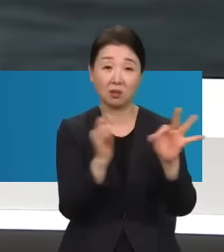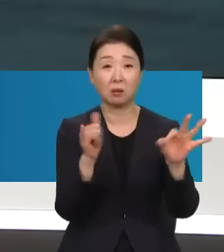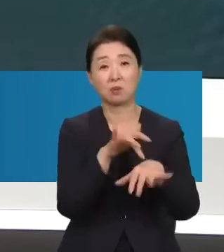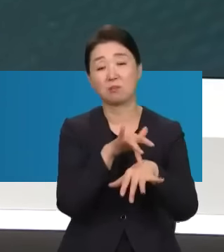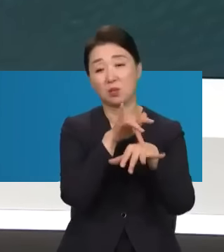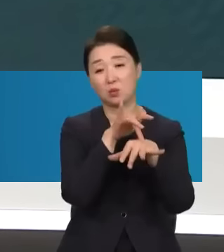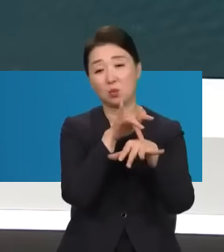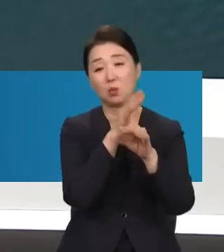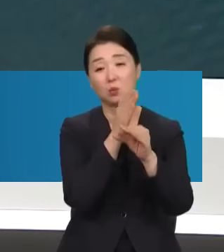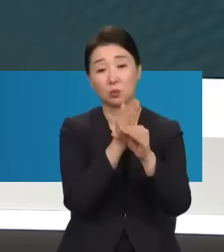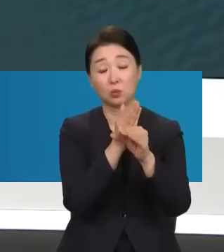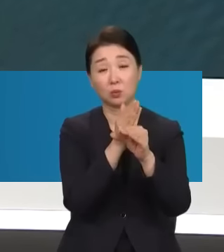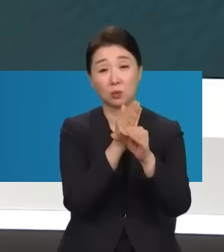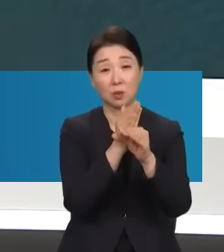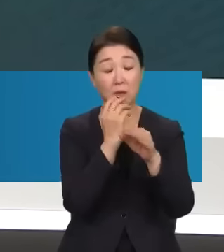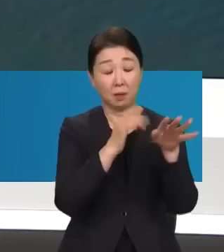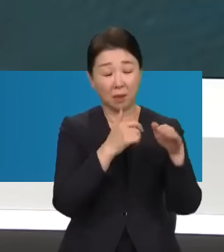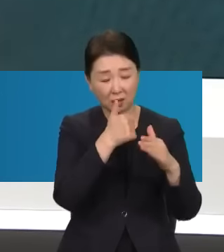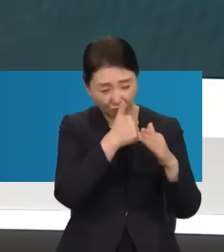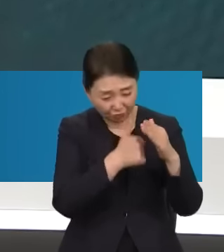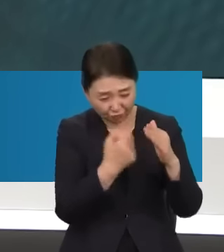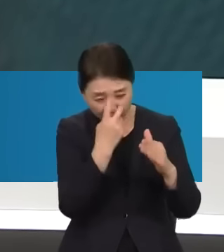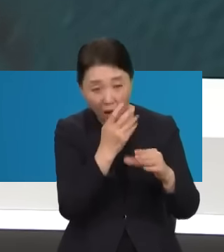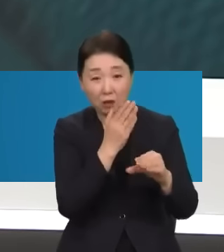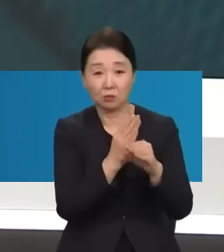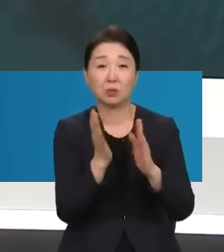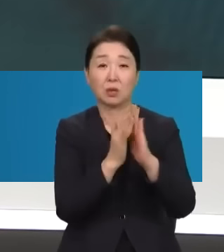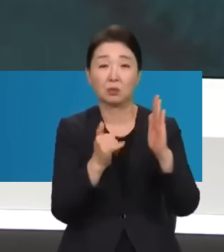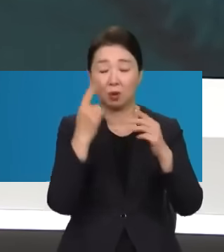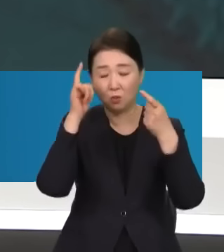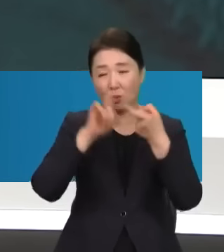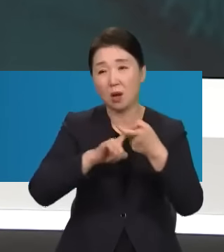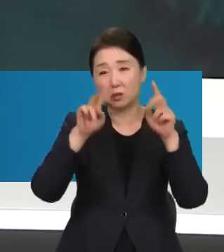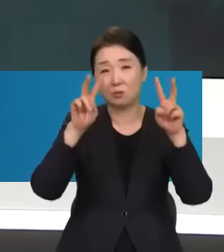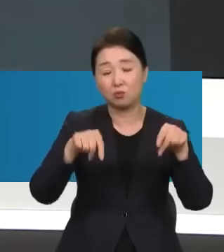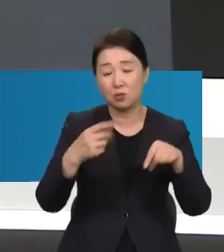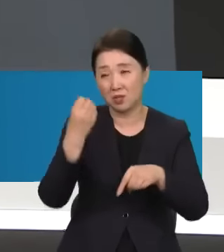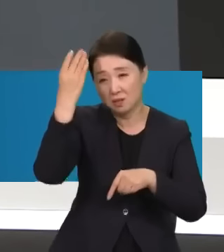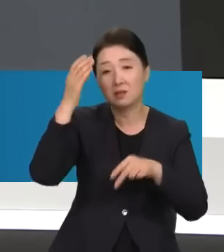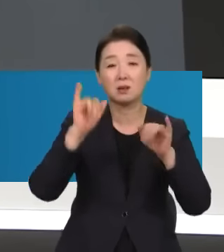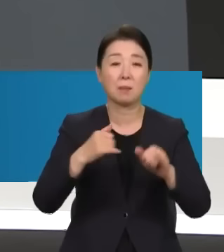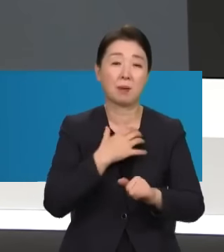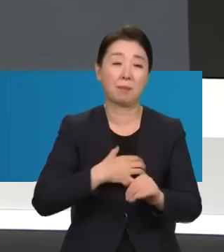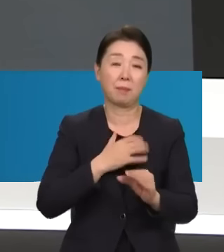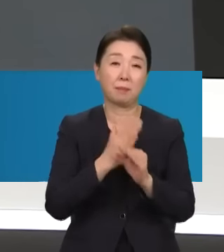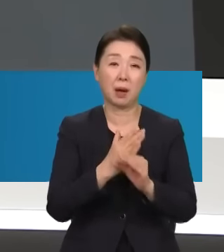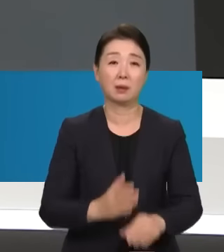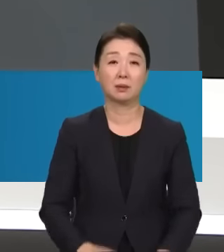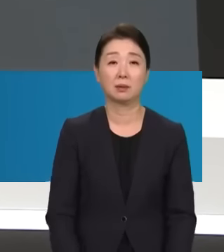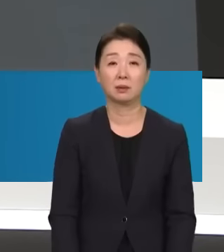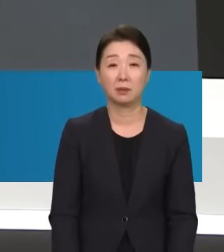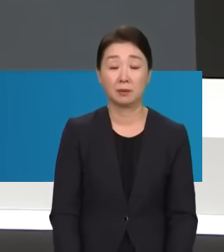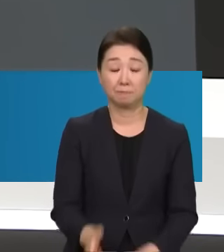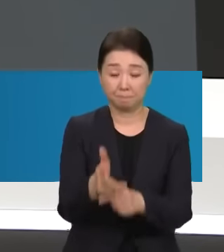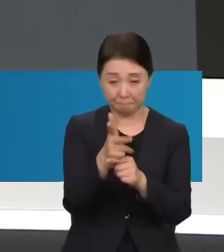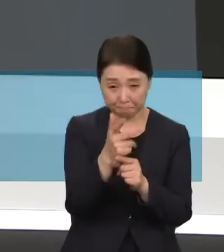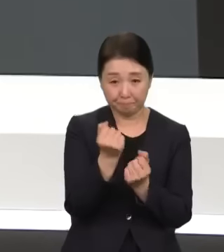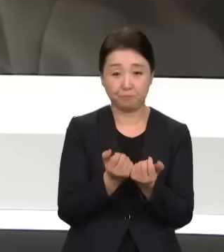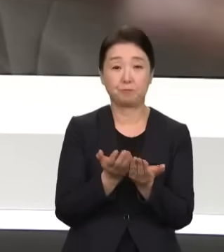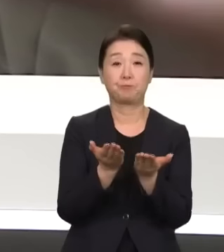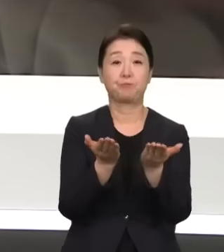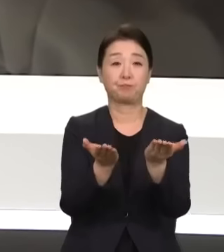상태입니다. 해경 수색이 이어지고 있지만 가족들은 무관심 속에서 잊혀지지 않을까 걱정하고 있습니다. 밀착카메라 이가혁